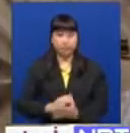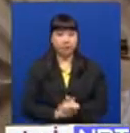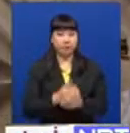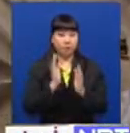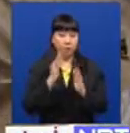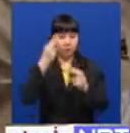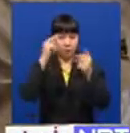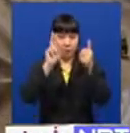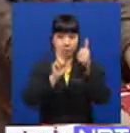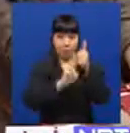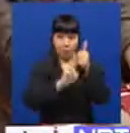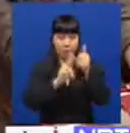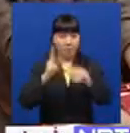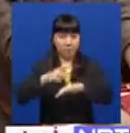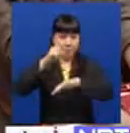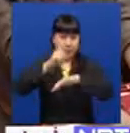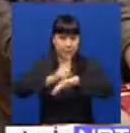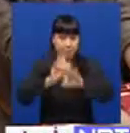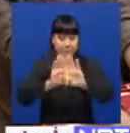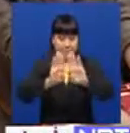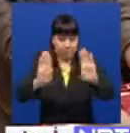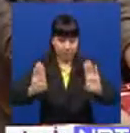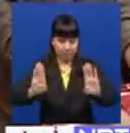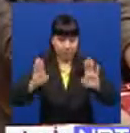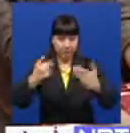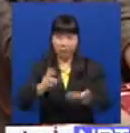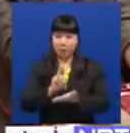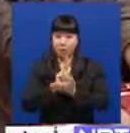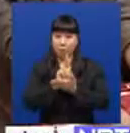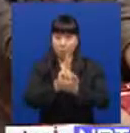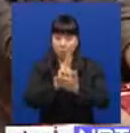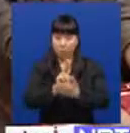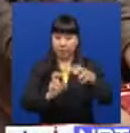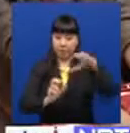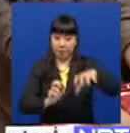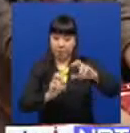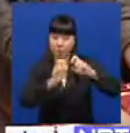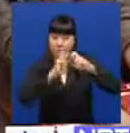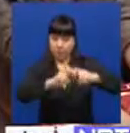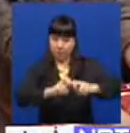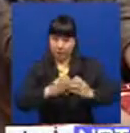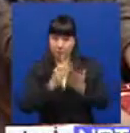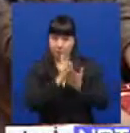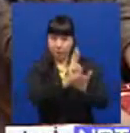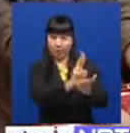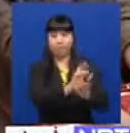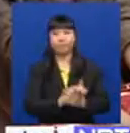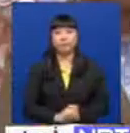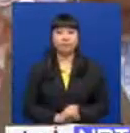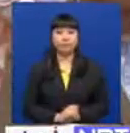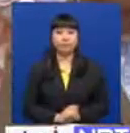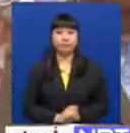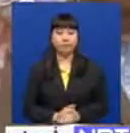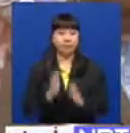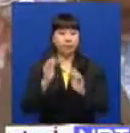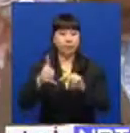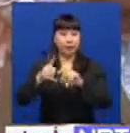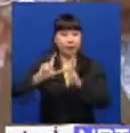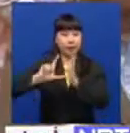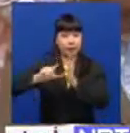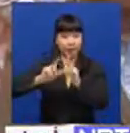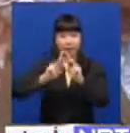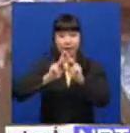ยงยุทธยุทธวงศ์ลองเร็วกระทำตรีเป็นประธานเปิดงานและมอบรางวัลสภาวิจัยแห่งชาติด้านนายสุทธิพรจิตต์มิตรภาพเลขาธิการ